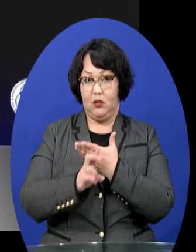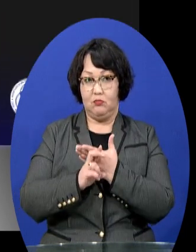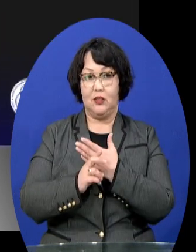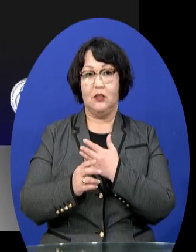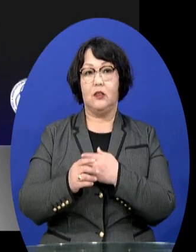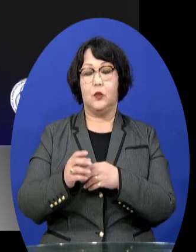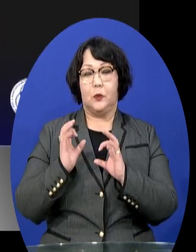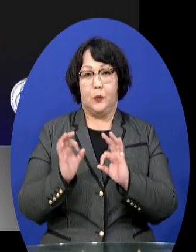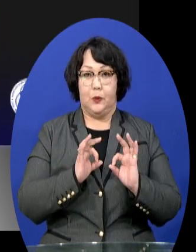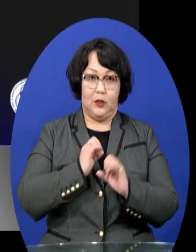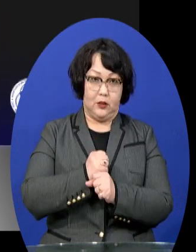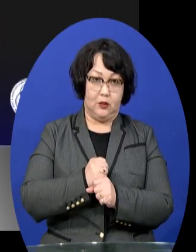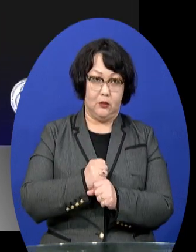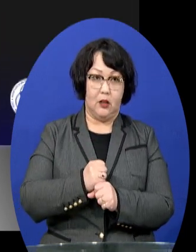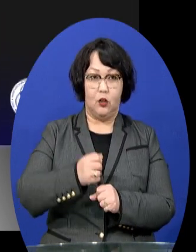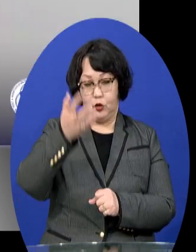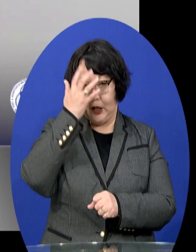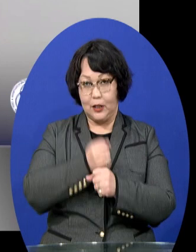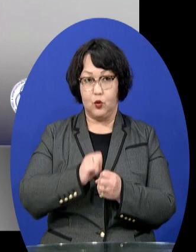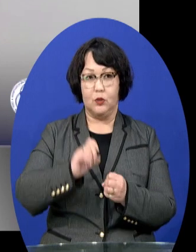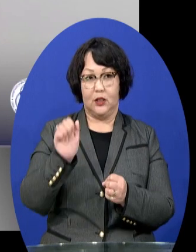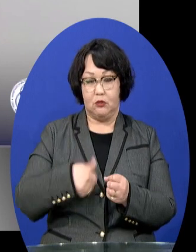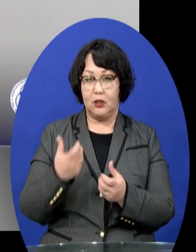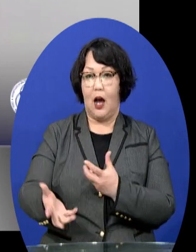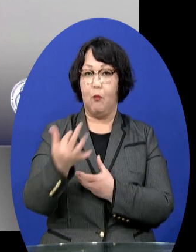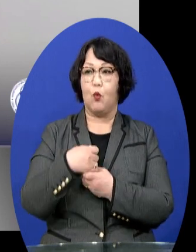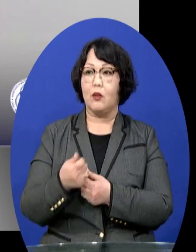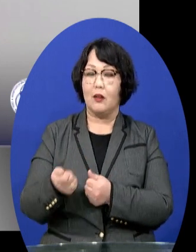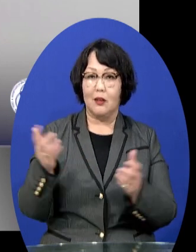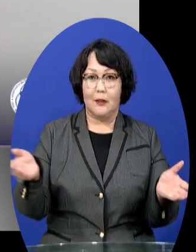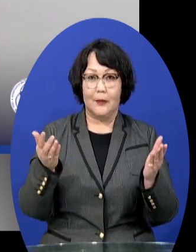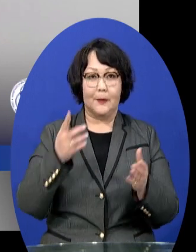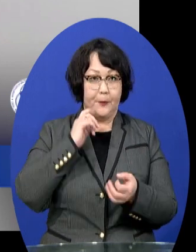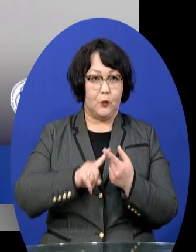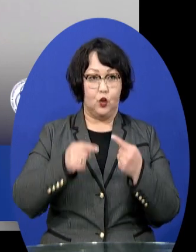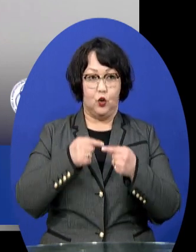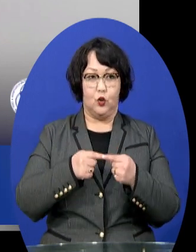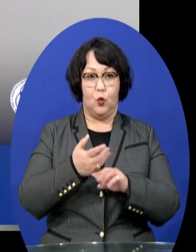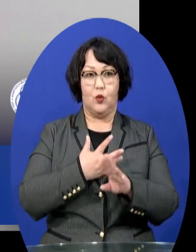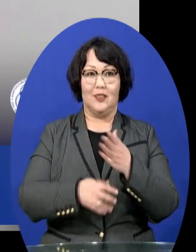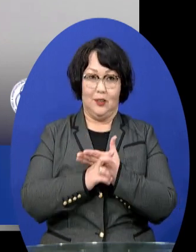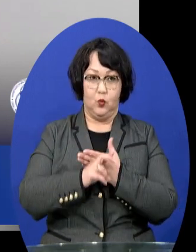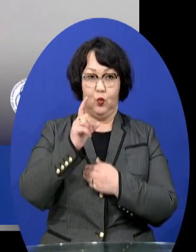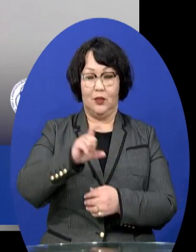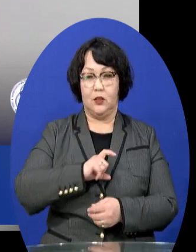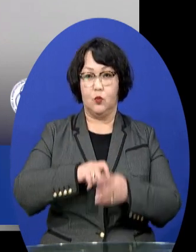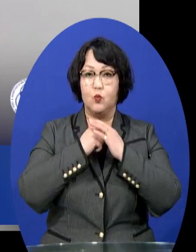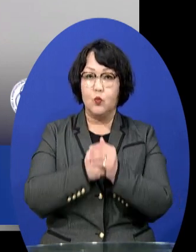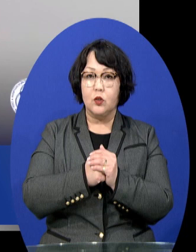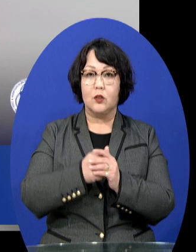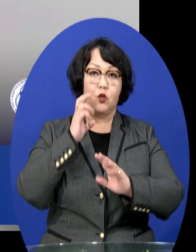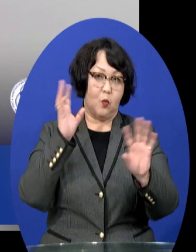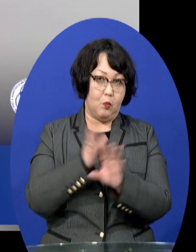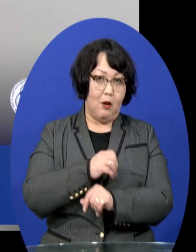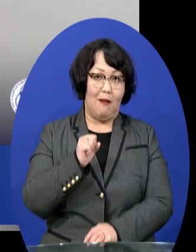хаагчдыг идэвхтэй хамруулахаар төлөвлөжээ. Зөрчлөөс урьдсан сэргийлэх хүний эрхийг хүндэтгэх аян явагдаж байна.